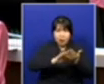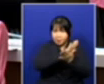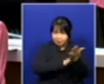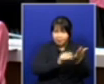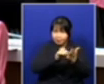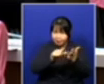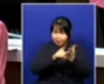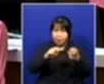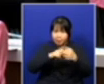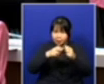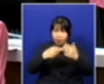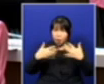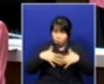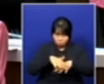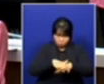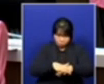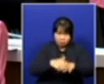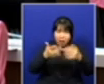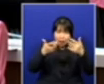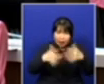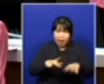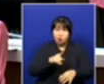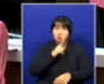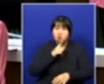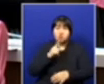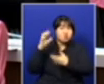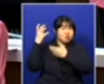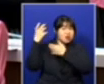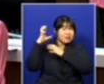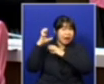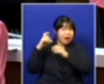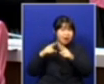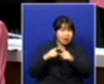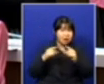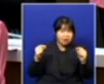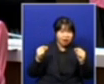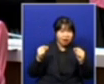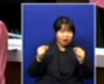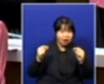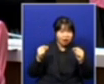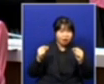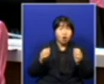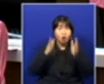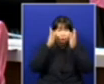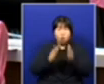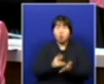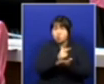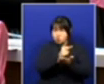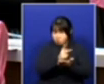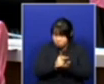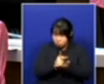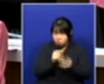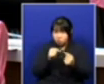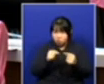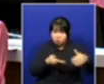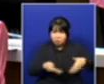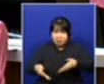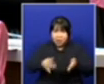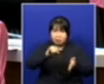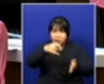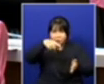มกันและถึงวันนั้นครับภาพยนตร์เรื่องนักกู้แห่งลุ่มแม่น้ำเจ้าพระยา